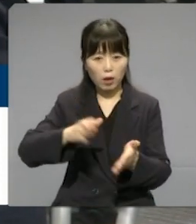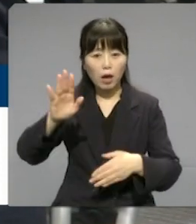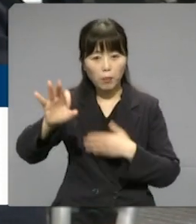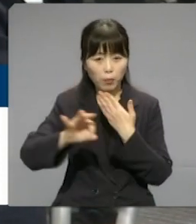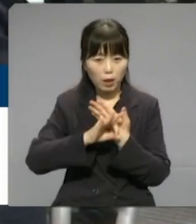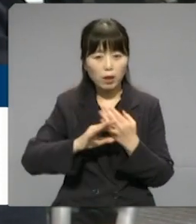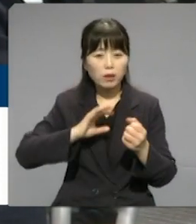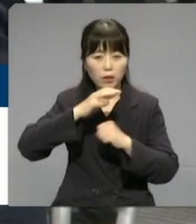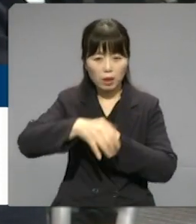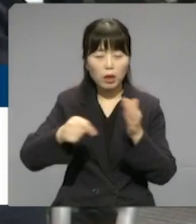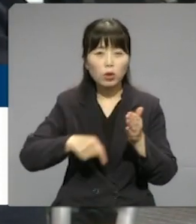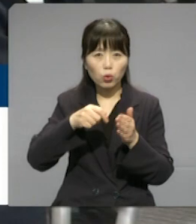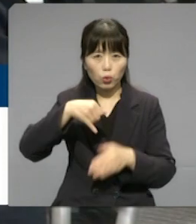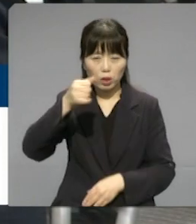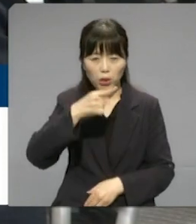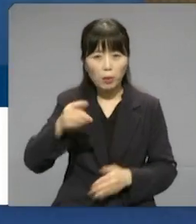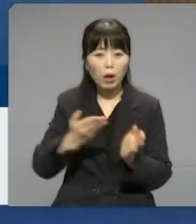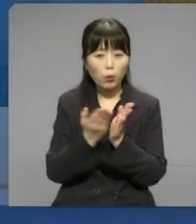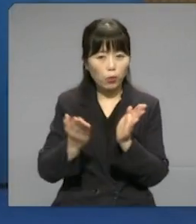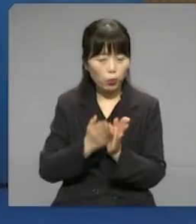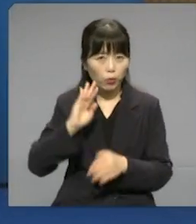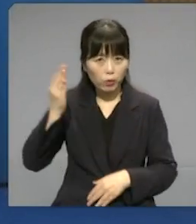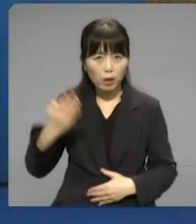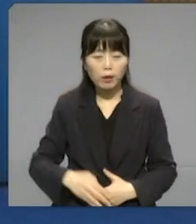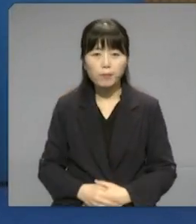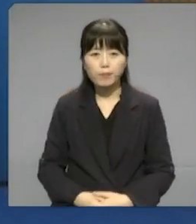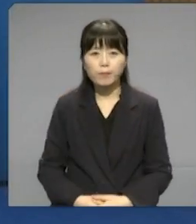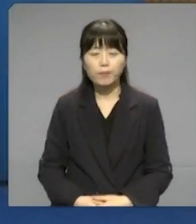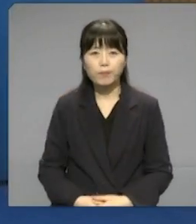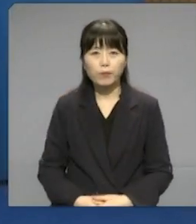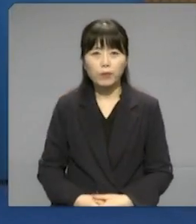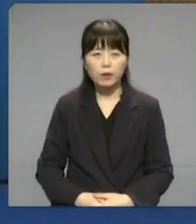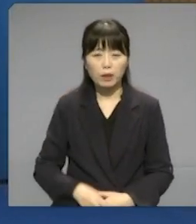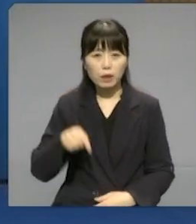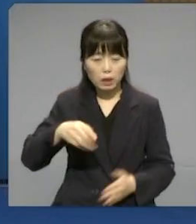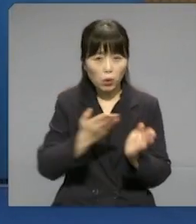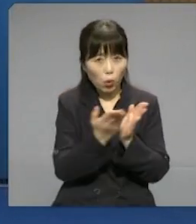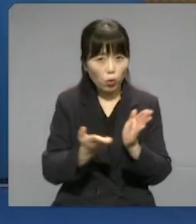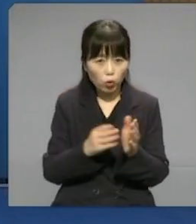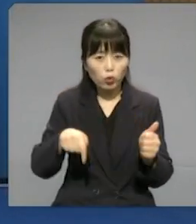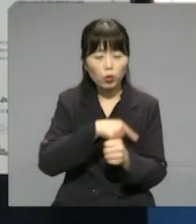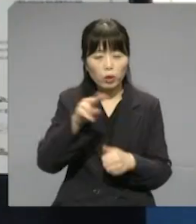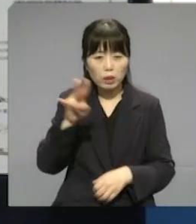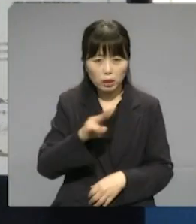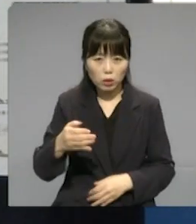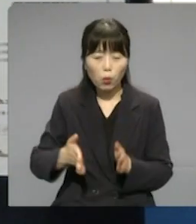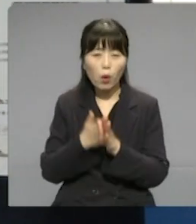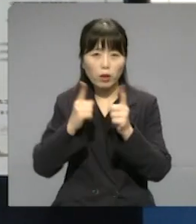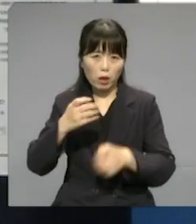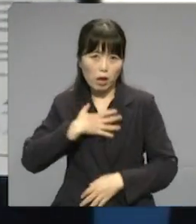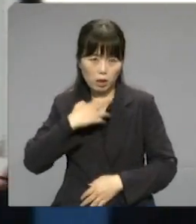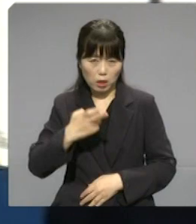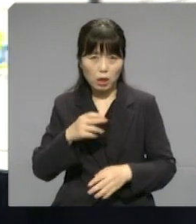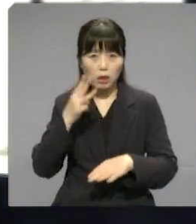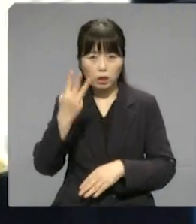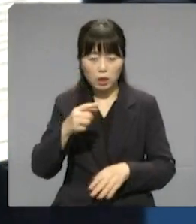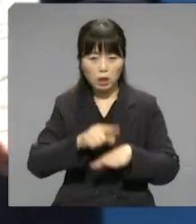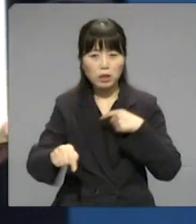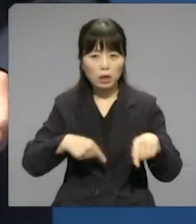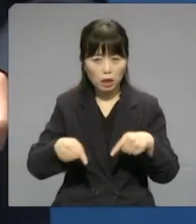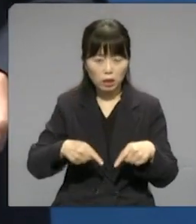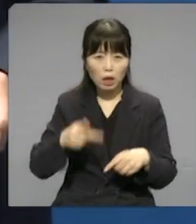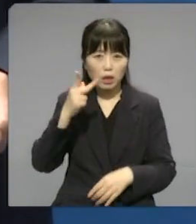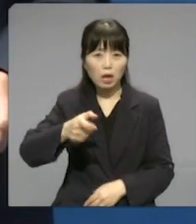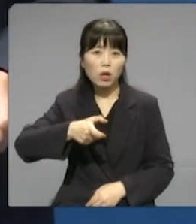정말 세계속에 시화호가 되리라고 시화호를 둘러싼 시흥 화성 안산시 세계 지자체와